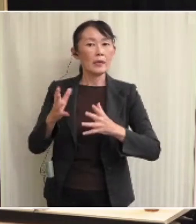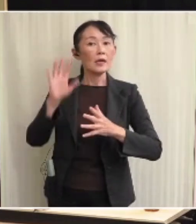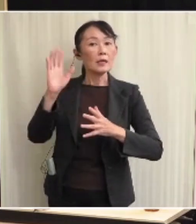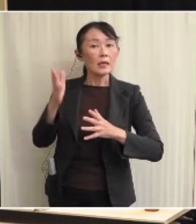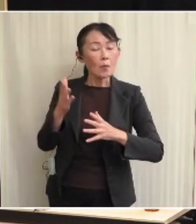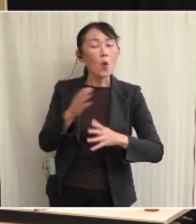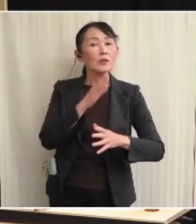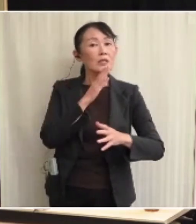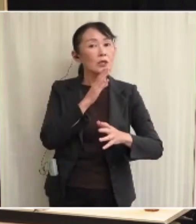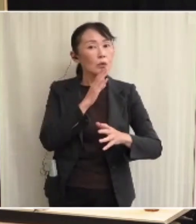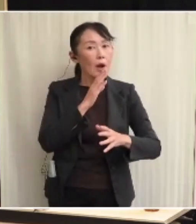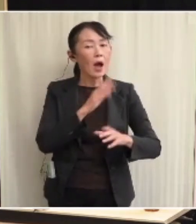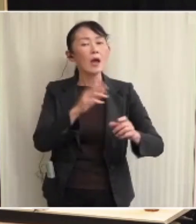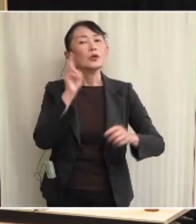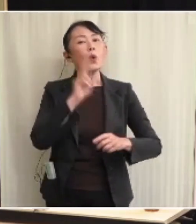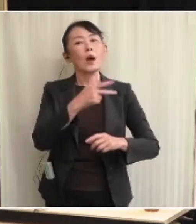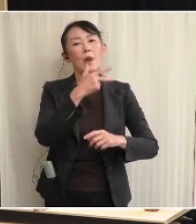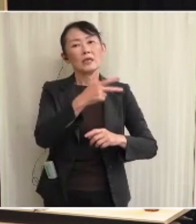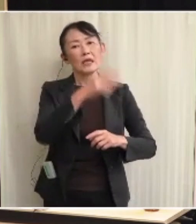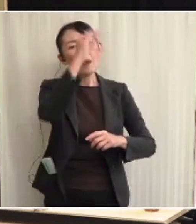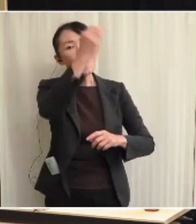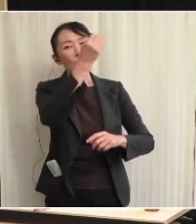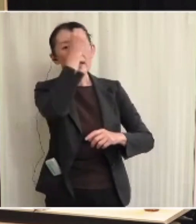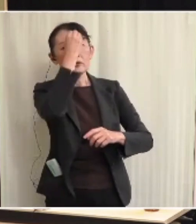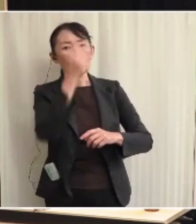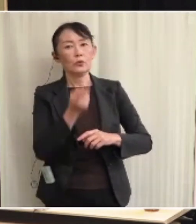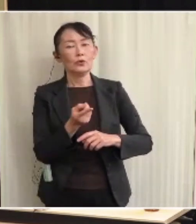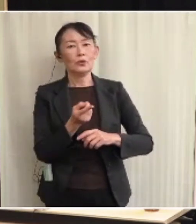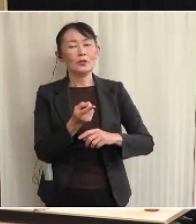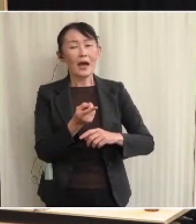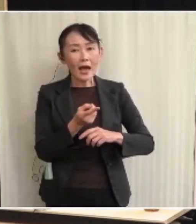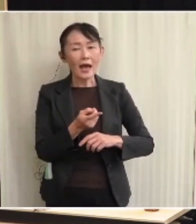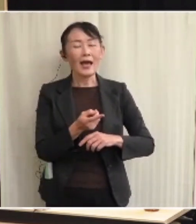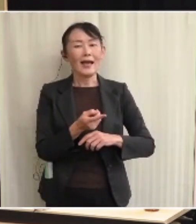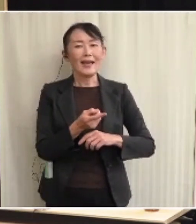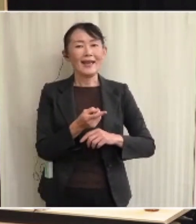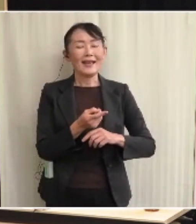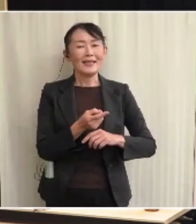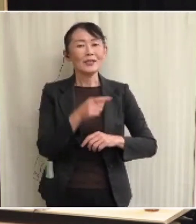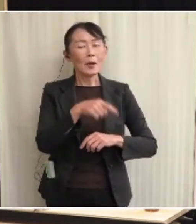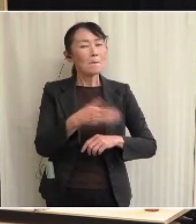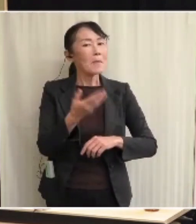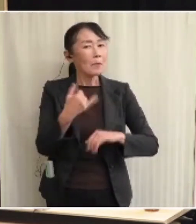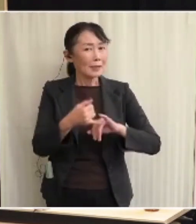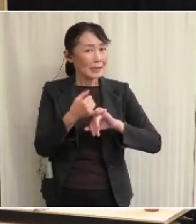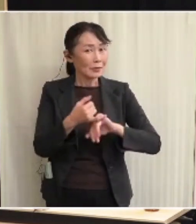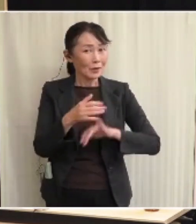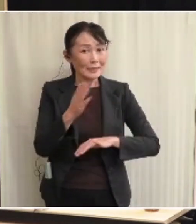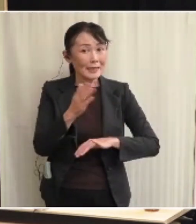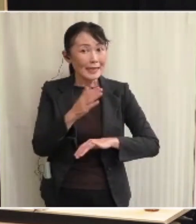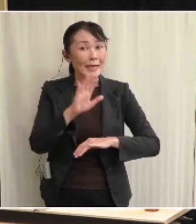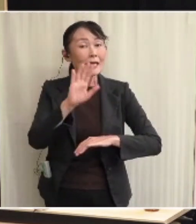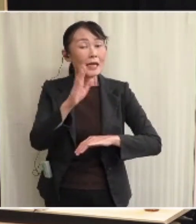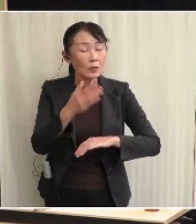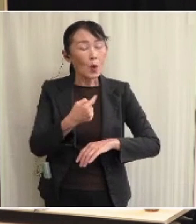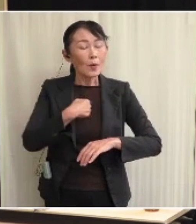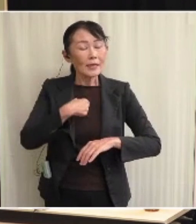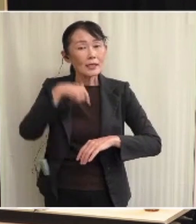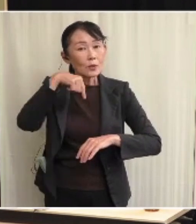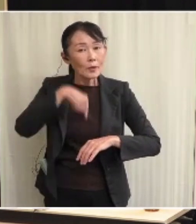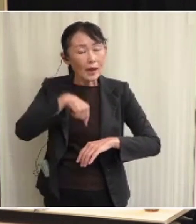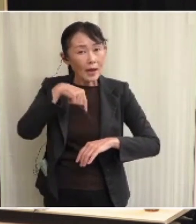許諾取ってませんけども一応ファンタジーでございますので、そういう形で進めさせていただいたことがございます。私の中